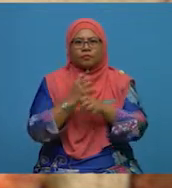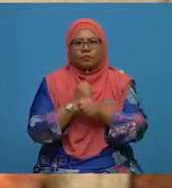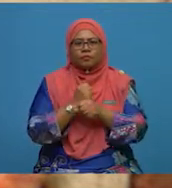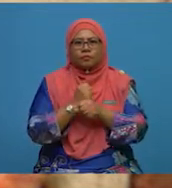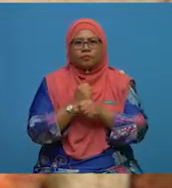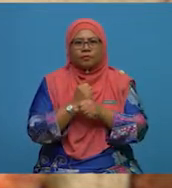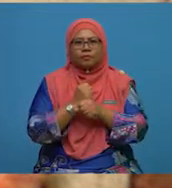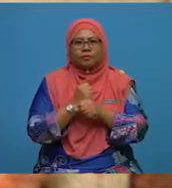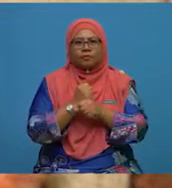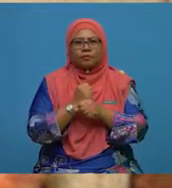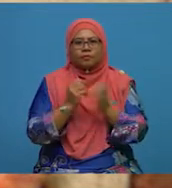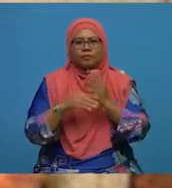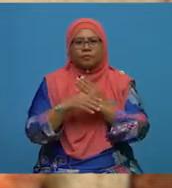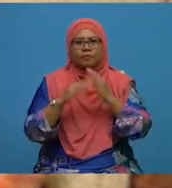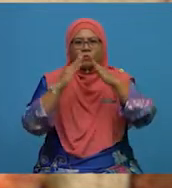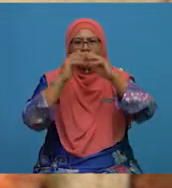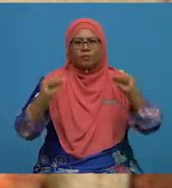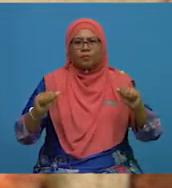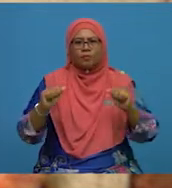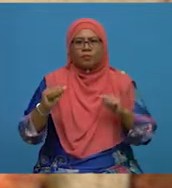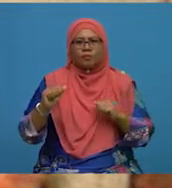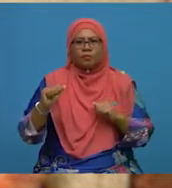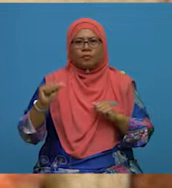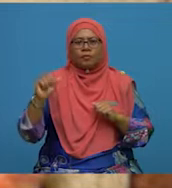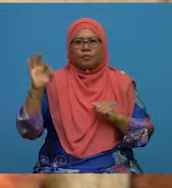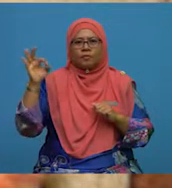diperoleh oleh Mesir pada tahun